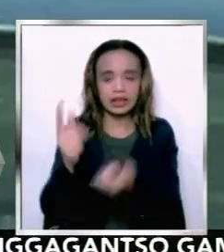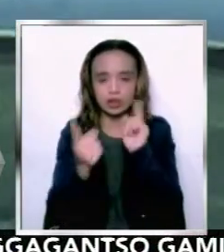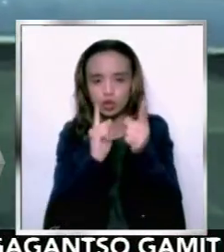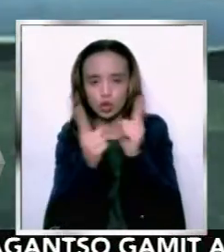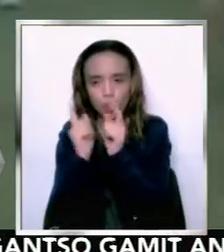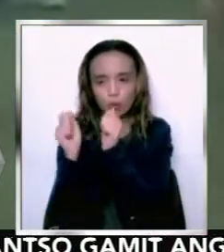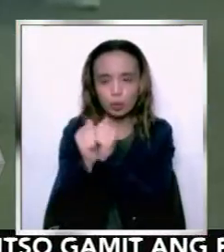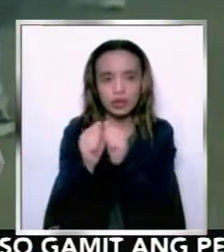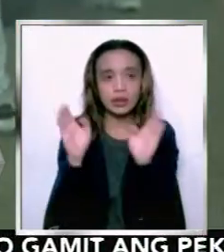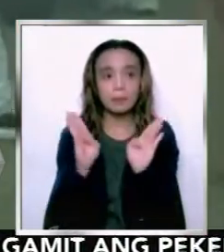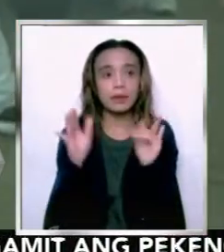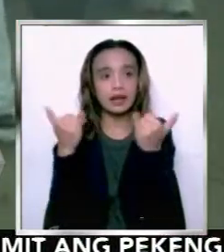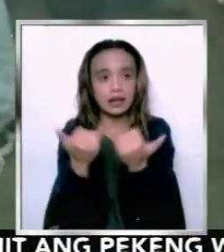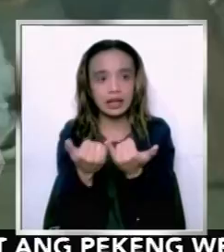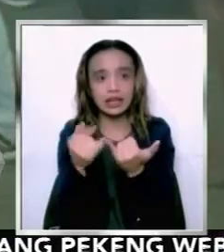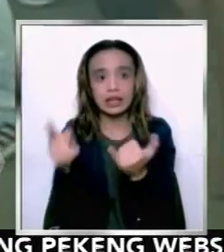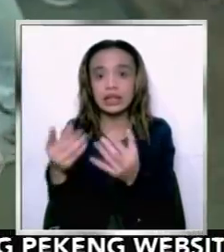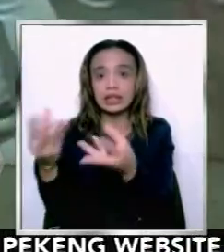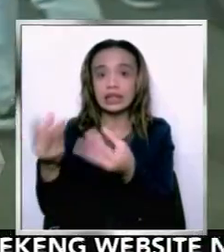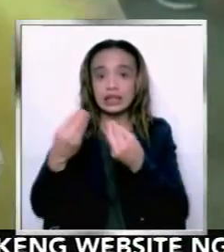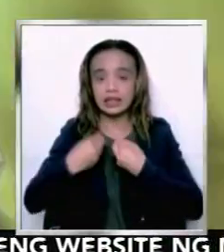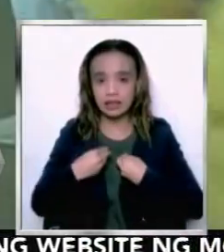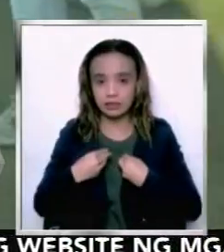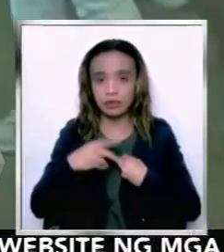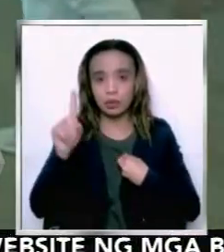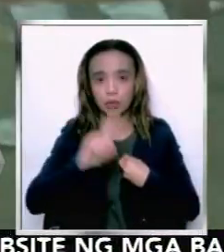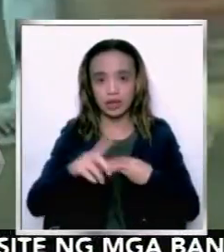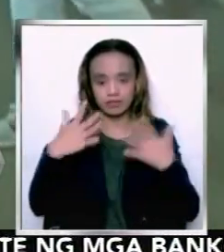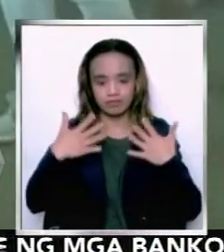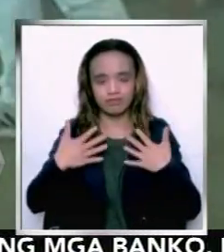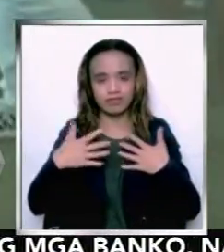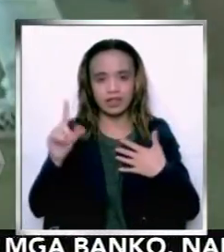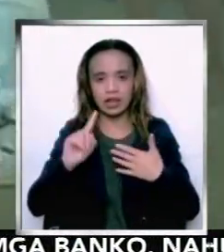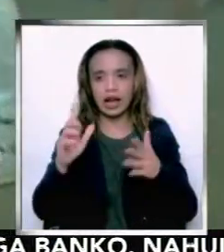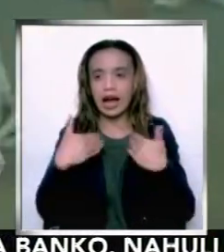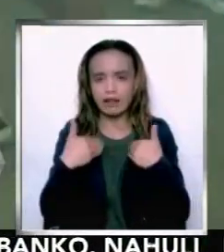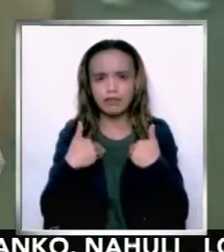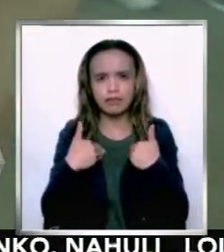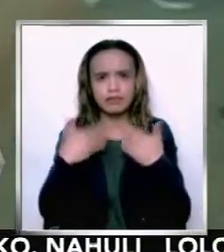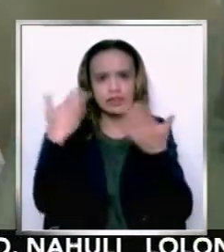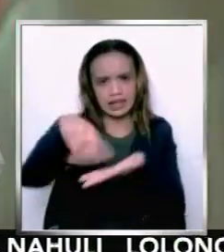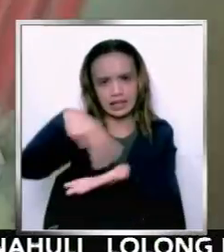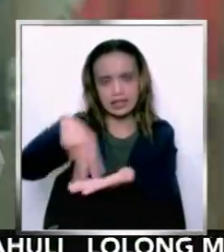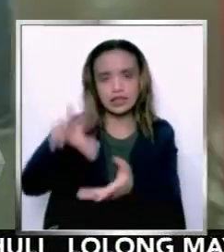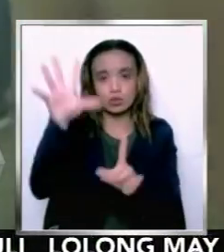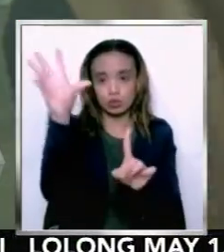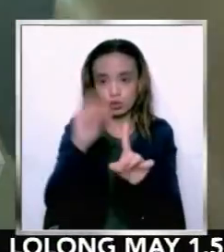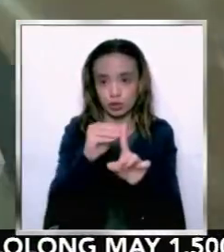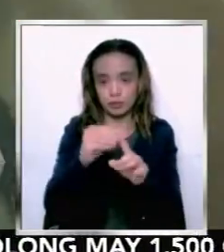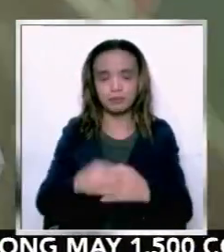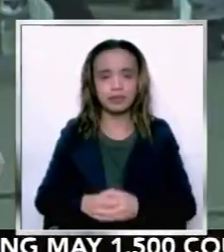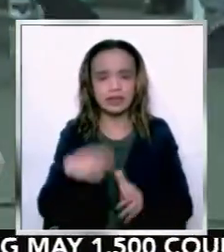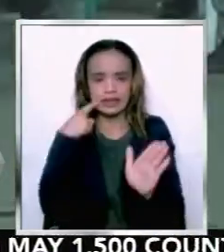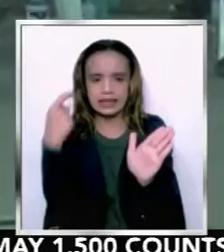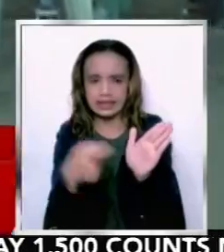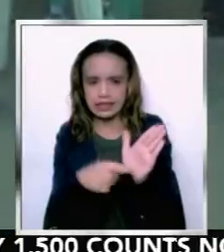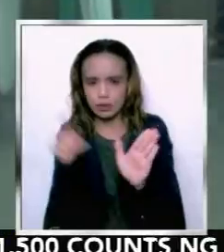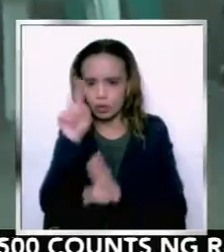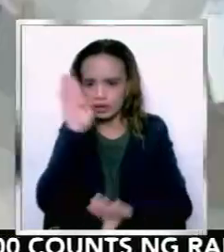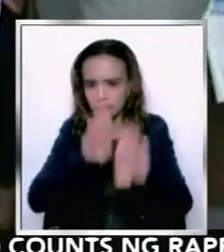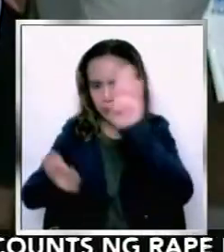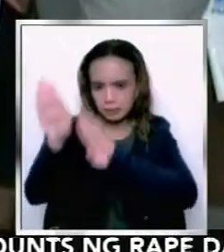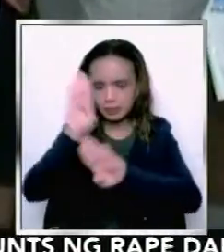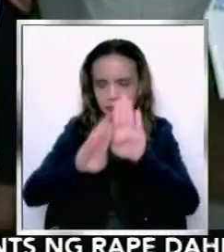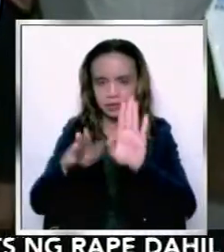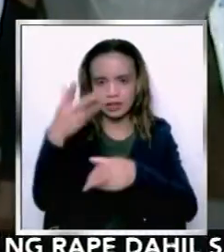na naghandog pa sa kanya ng mga tradisyonal na sayaw. Binigyang pansin ni Moreno ang problema sa tumataas na presyo ng krudo.